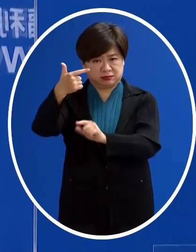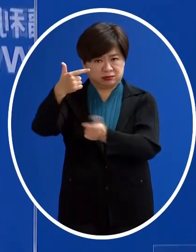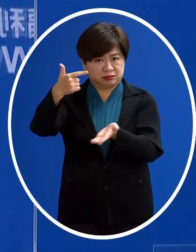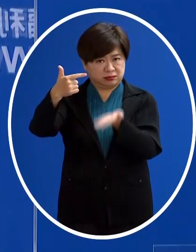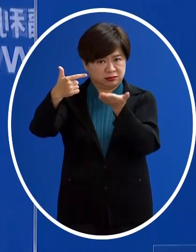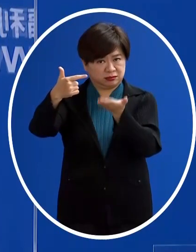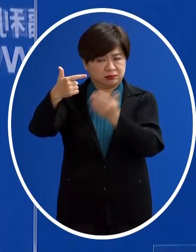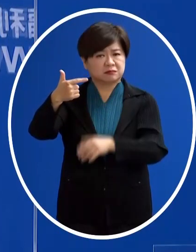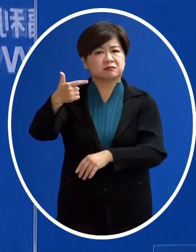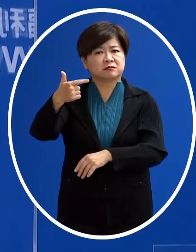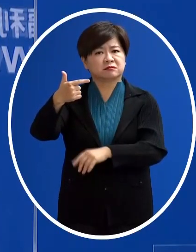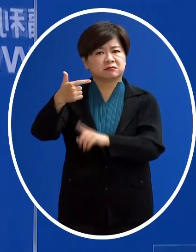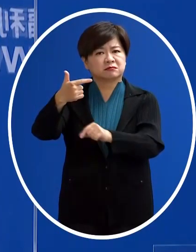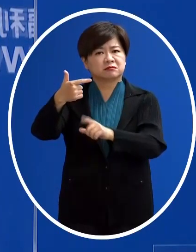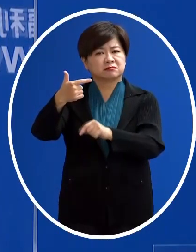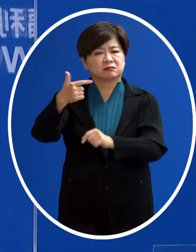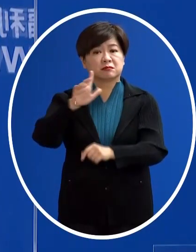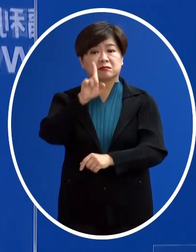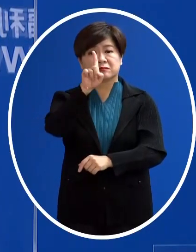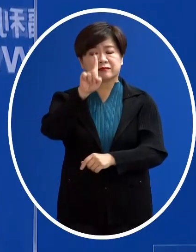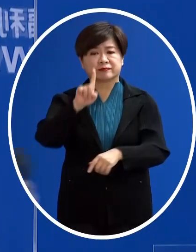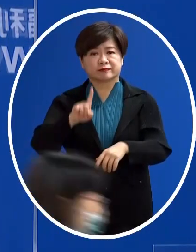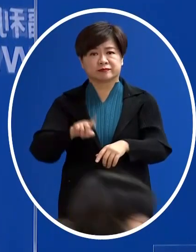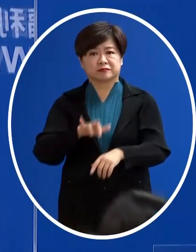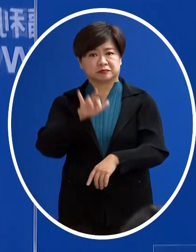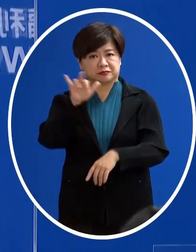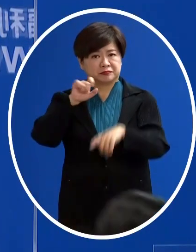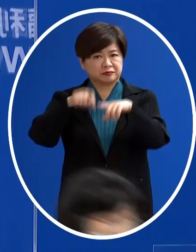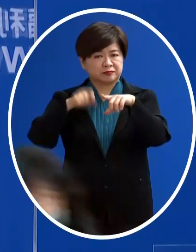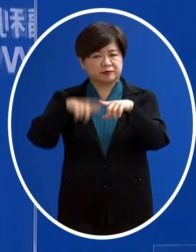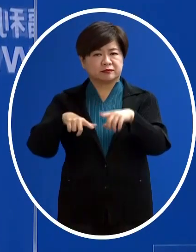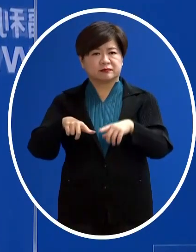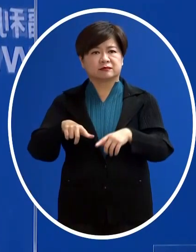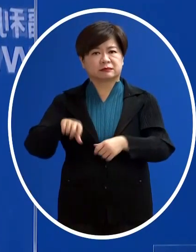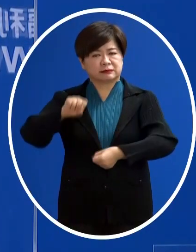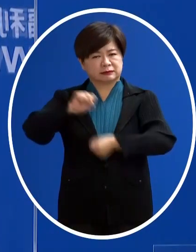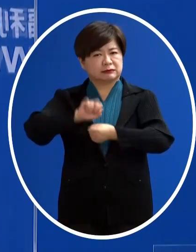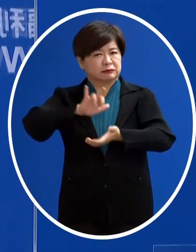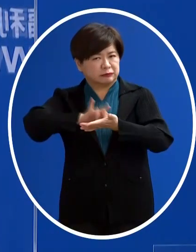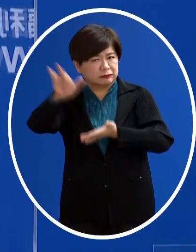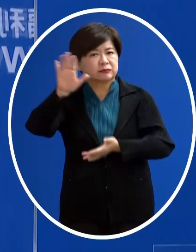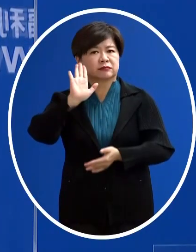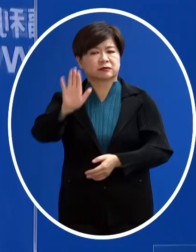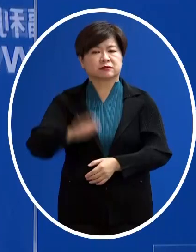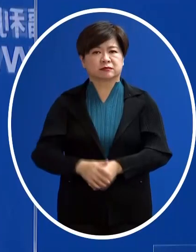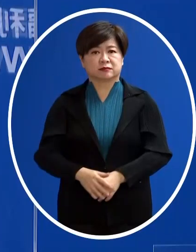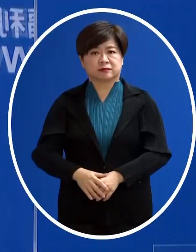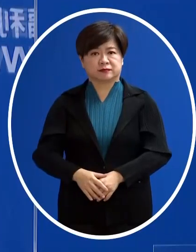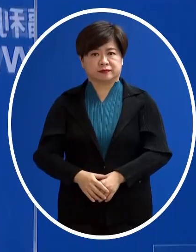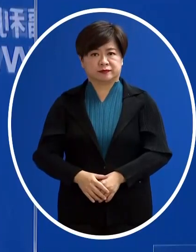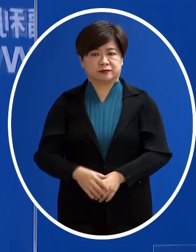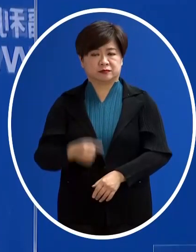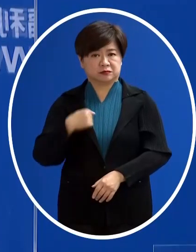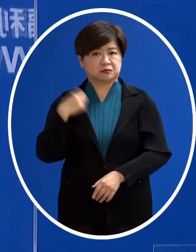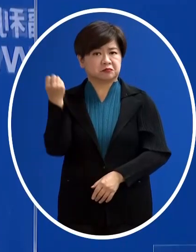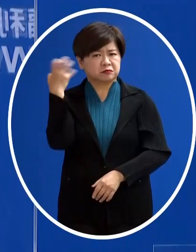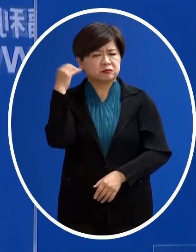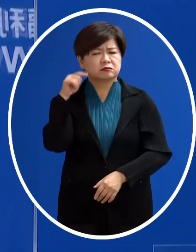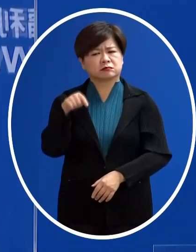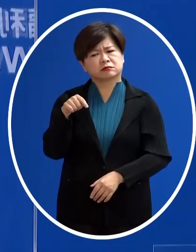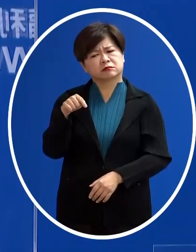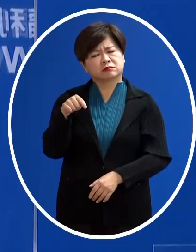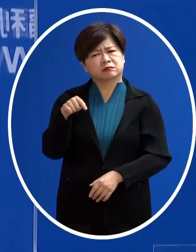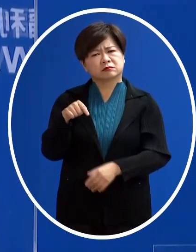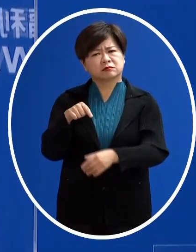候，某一家航空公司虽然有加班，不过那个部分据我们的了解，主要都是之